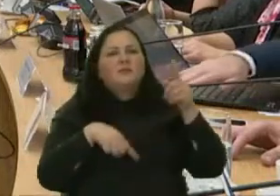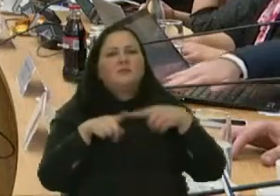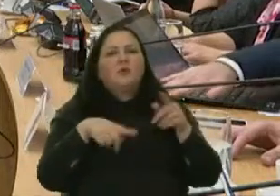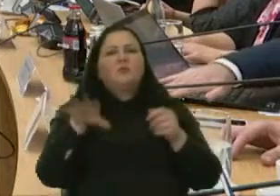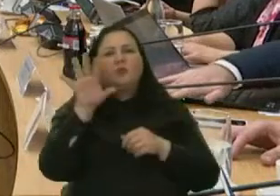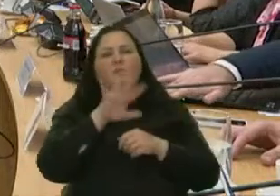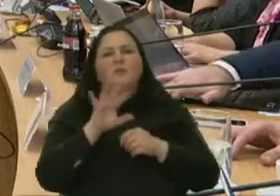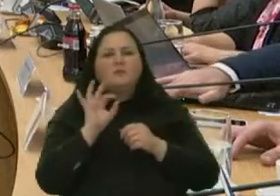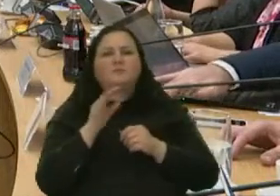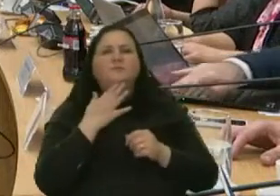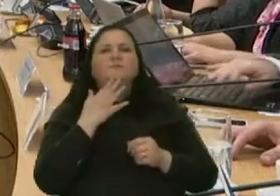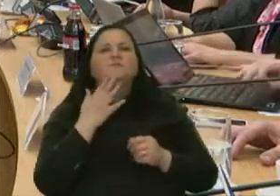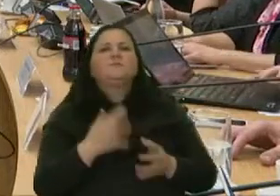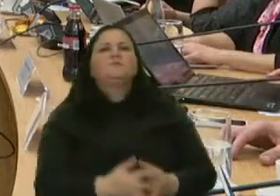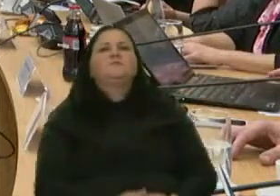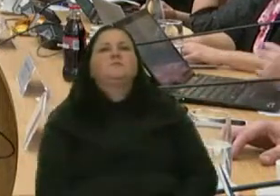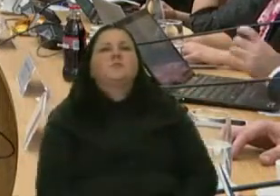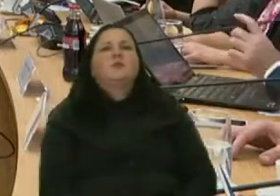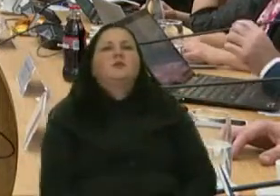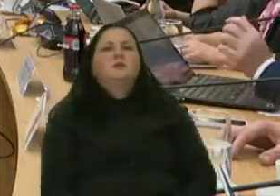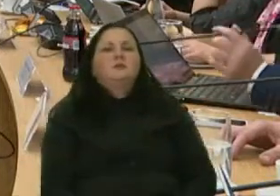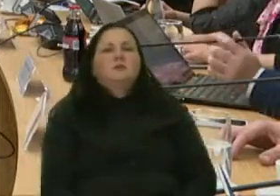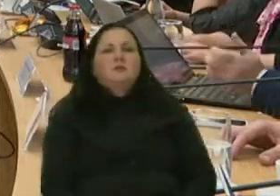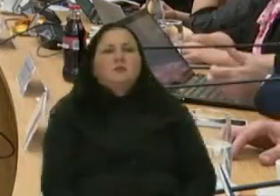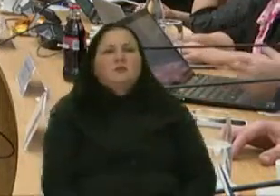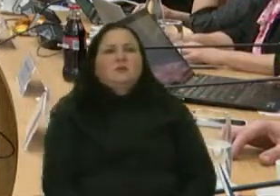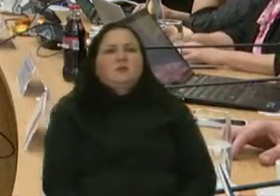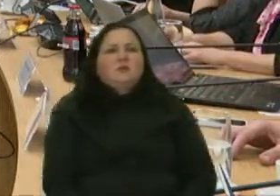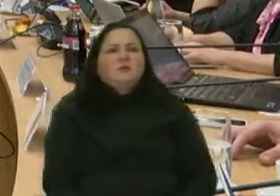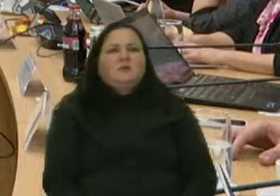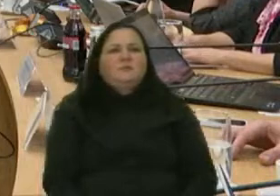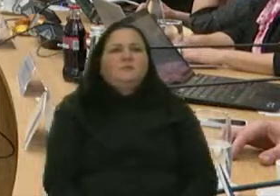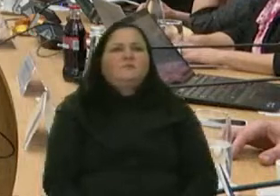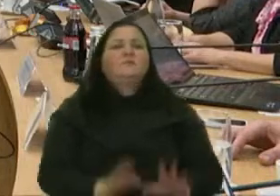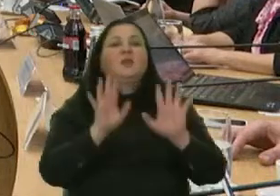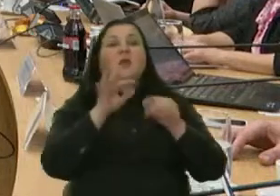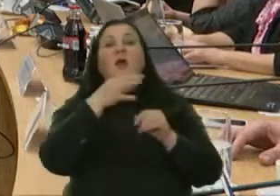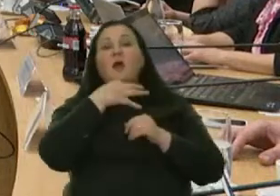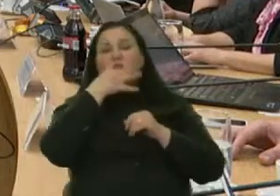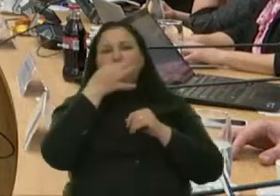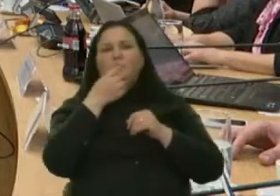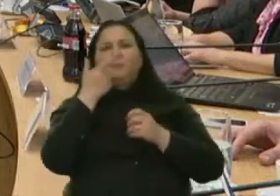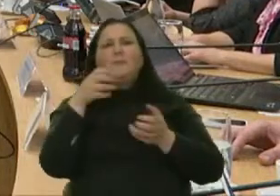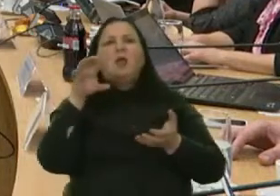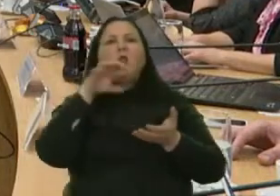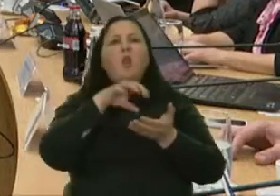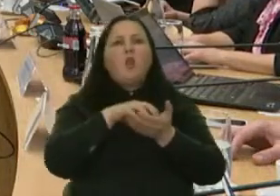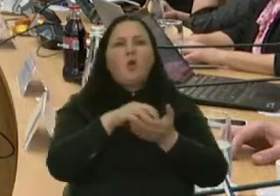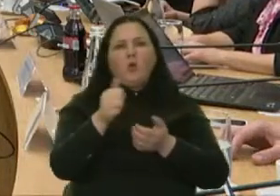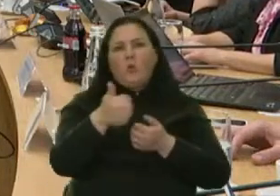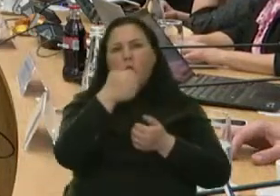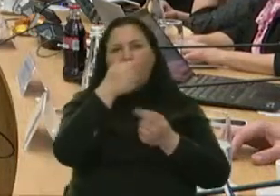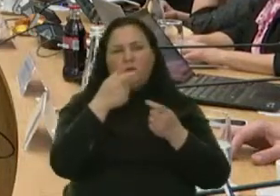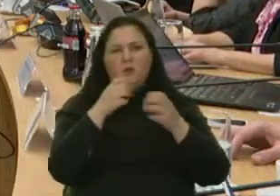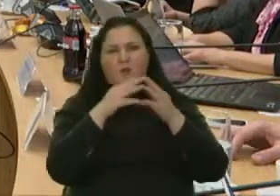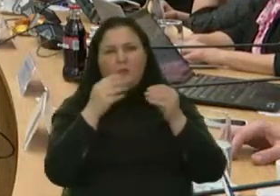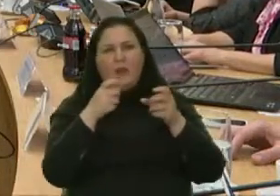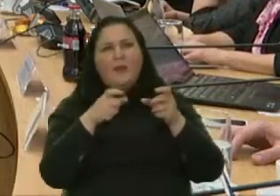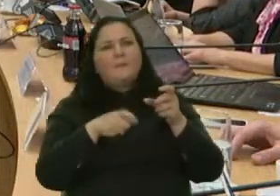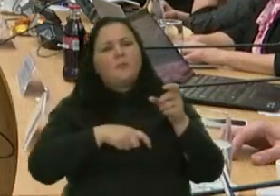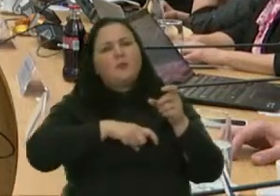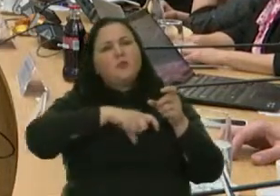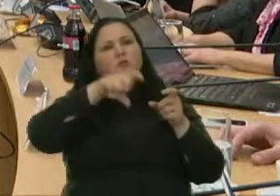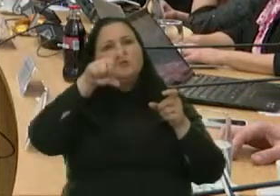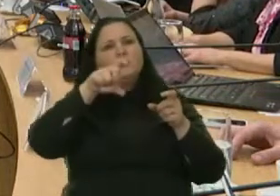Mulțumesc mult Mulțumesc vă rog doamna consilier aveți cuvântul domnul viceprimar ați spus că pe locul unu suntem în România la benzile